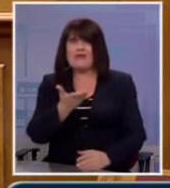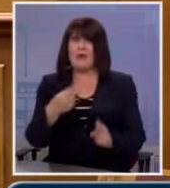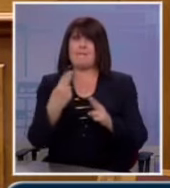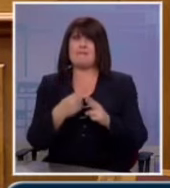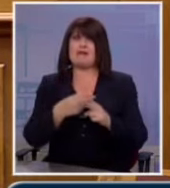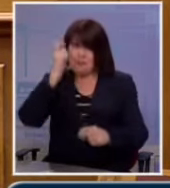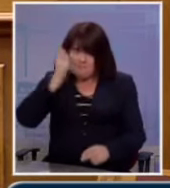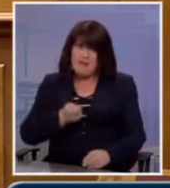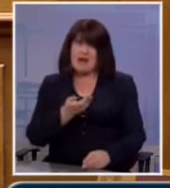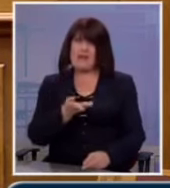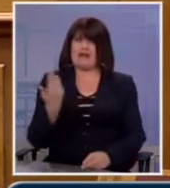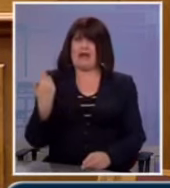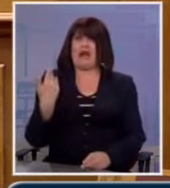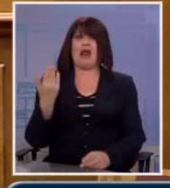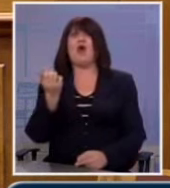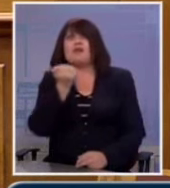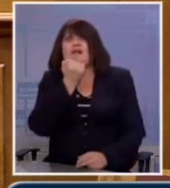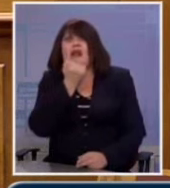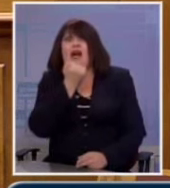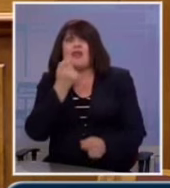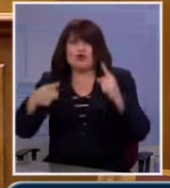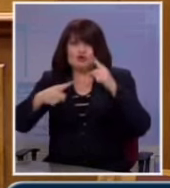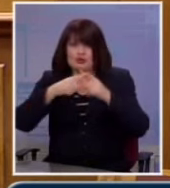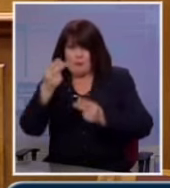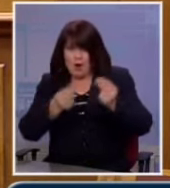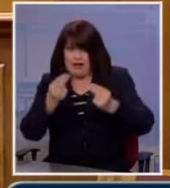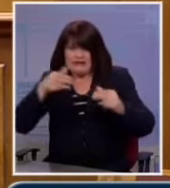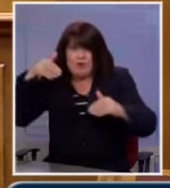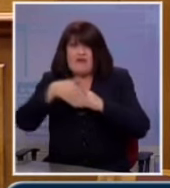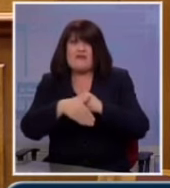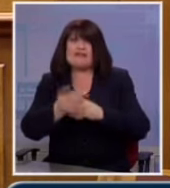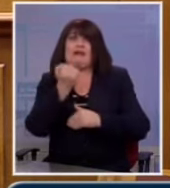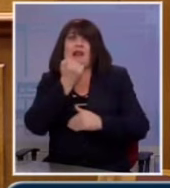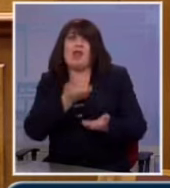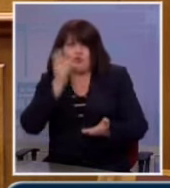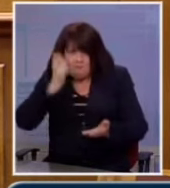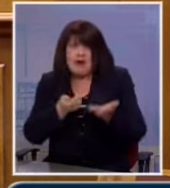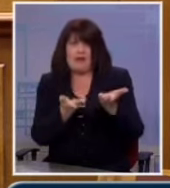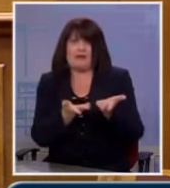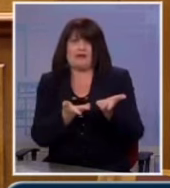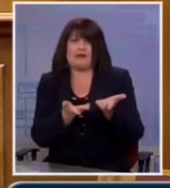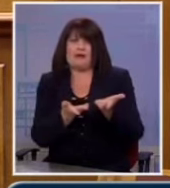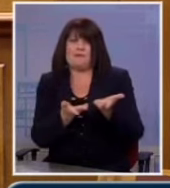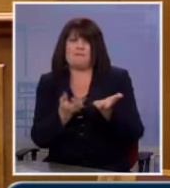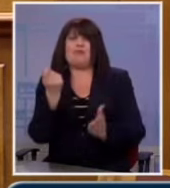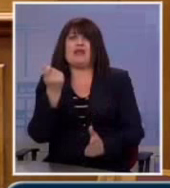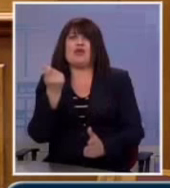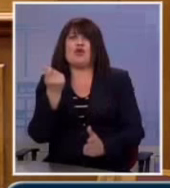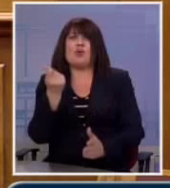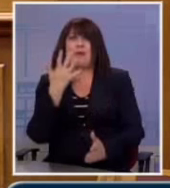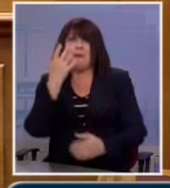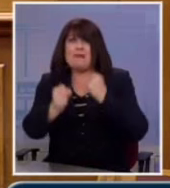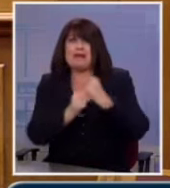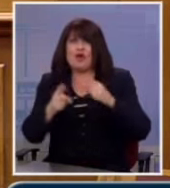επισήμως παραδέχτηκαν πριν από λίγα χρόνια ότι κάναν λάθος πολλαπλασιαστές της ύφεσης, που έχουν καταδικάσει μια οικονομία σε ύφεση